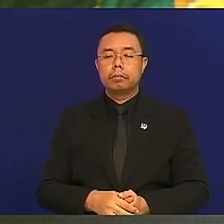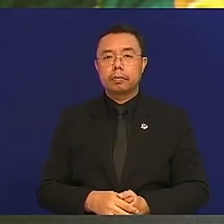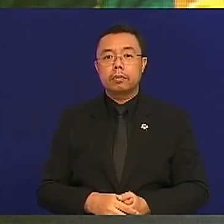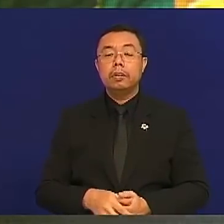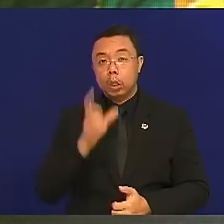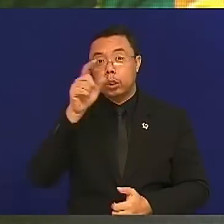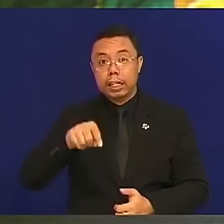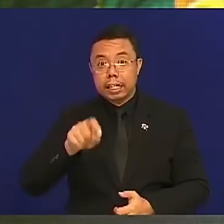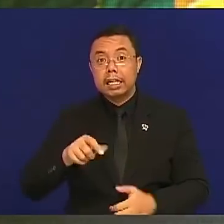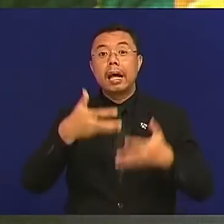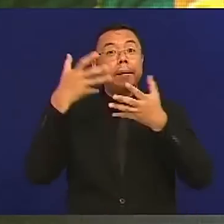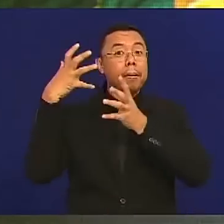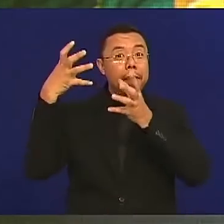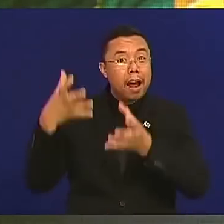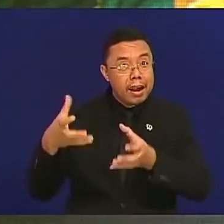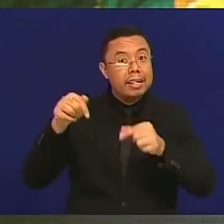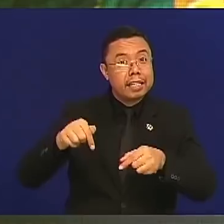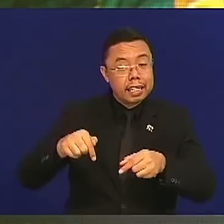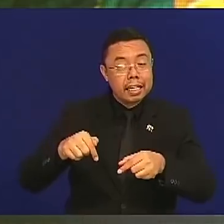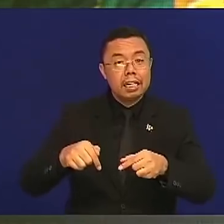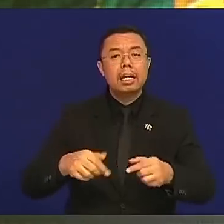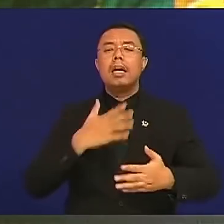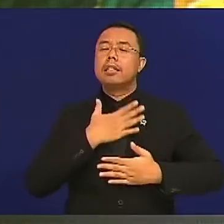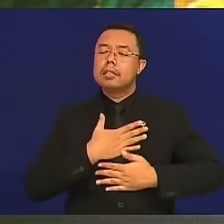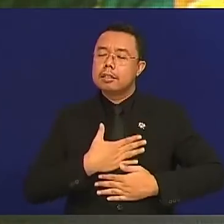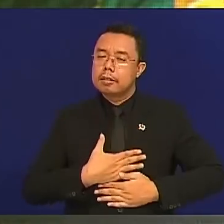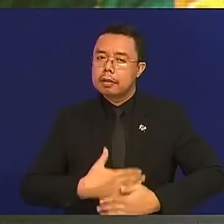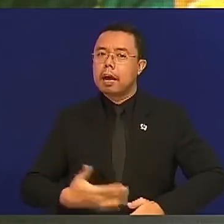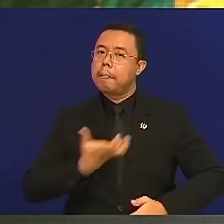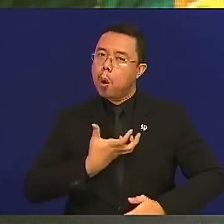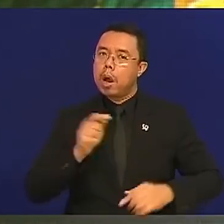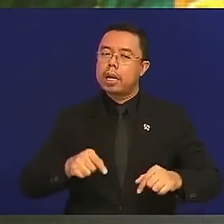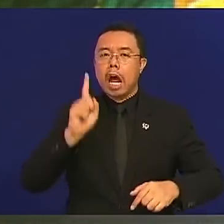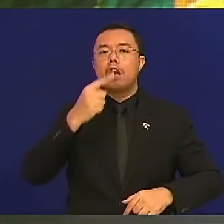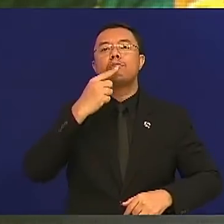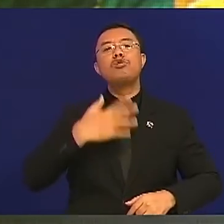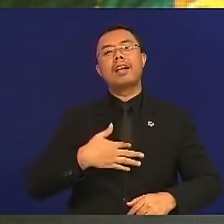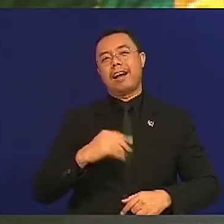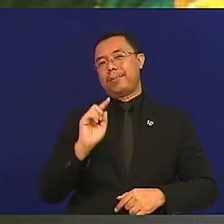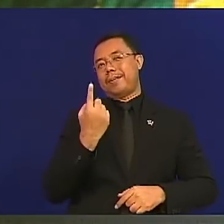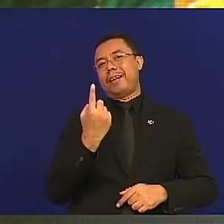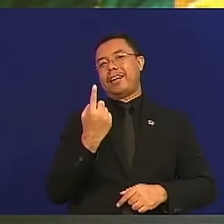Nah makanya beban ini, passion ini harus dimiliki dulu.